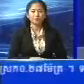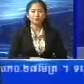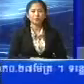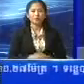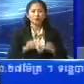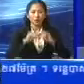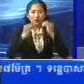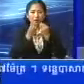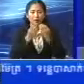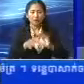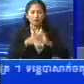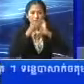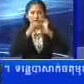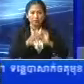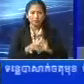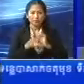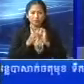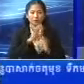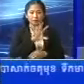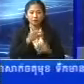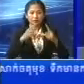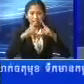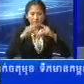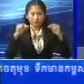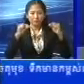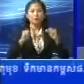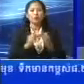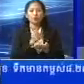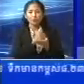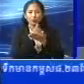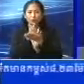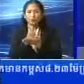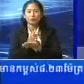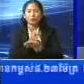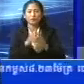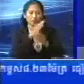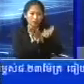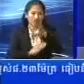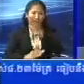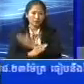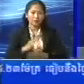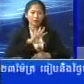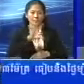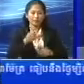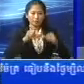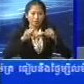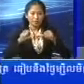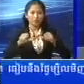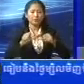องค์การสหประชาบัติการกัมพูชีญี่ปุ่นบานบรรทออจุยความตรวิสัยปีการพิบในกัมพูชีบรรทออติ